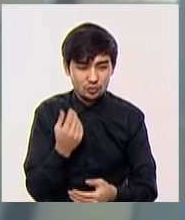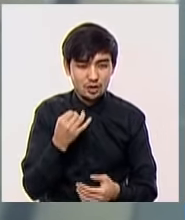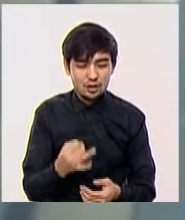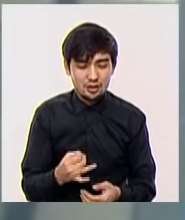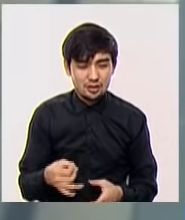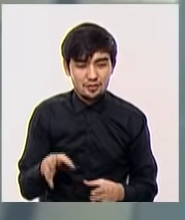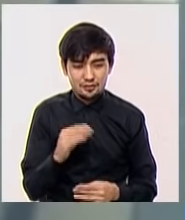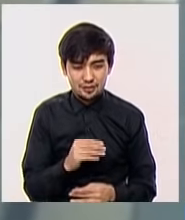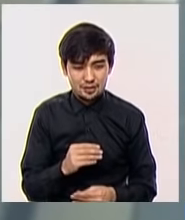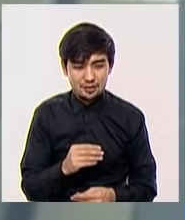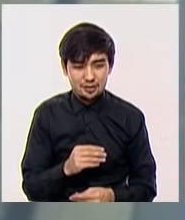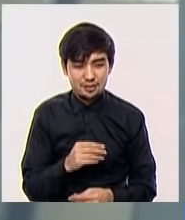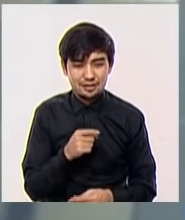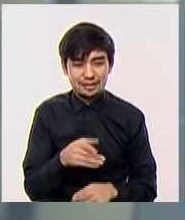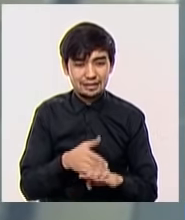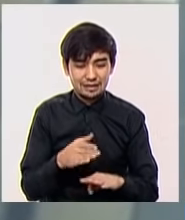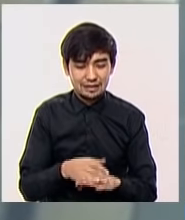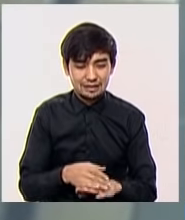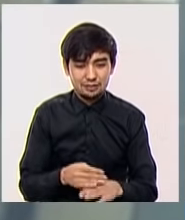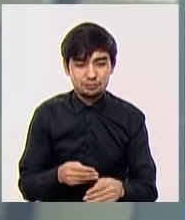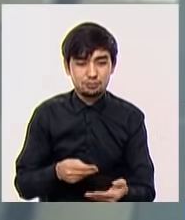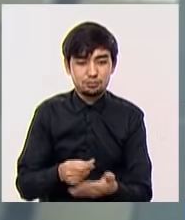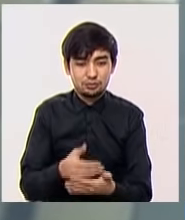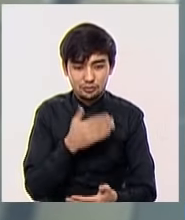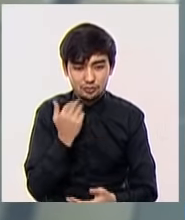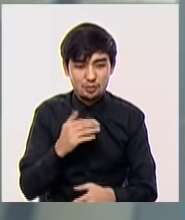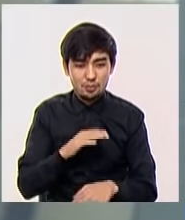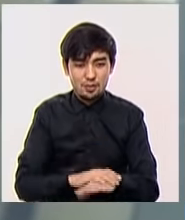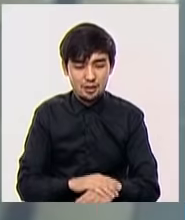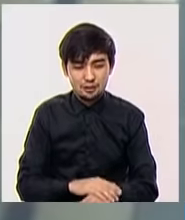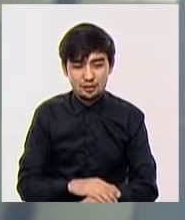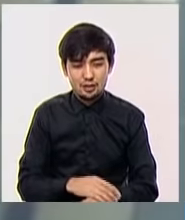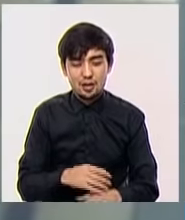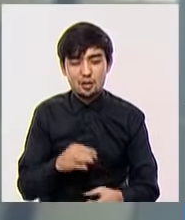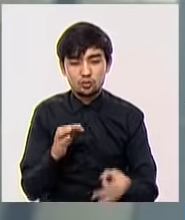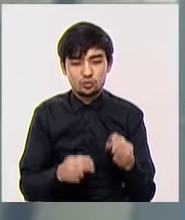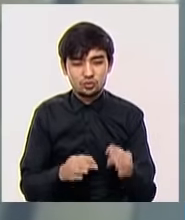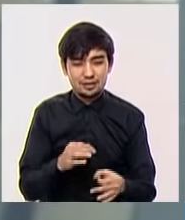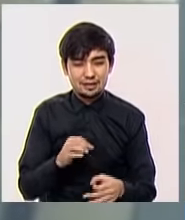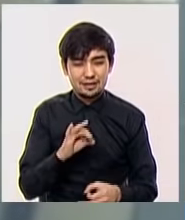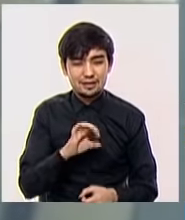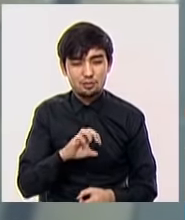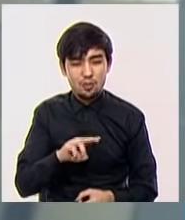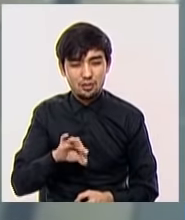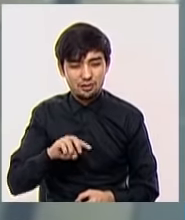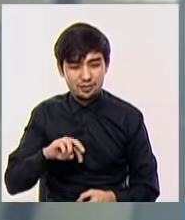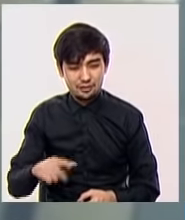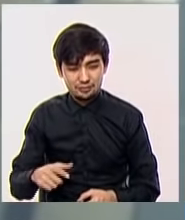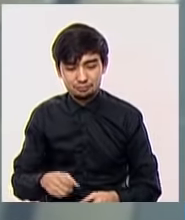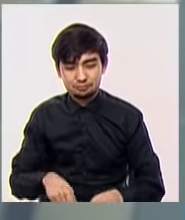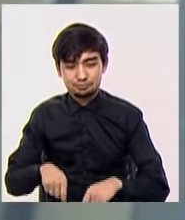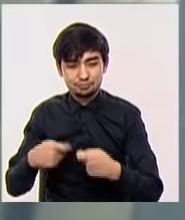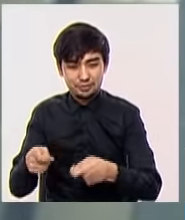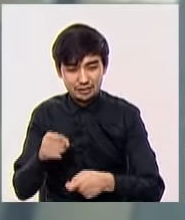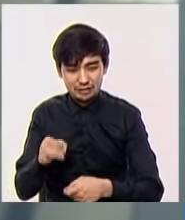того как эти кредиты не исполняются банки их продают коллекторам суда исполнителем и в итоге она аккумулируется там финанс тут и